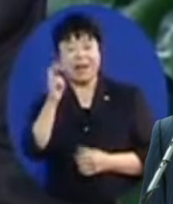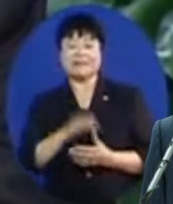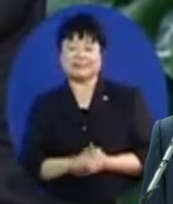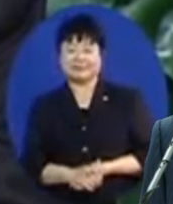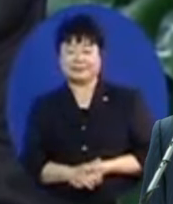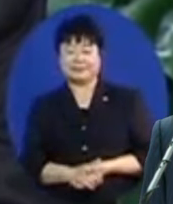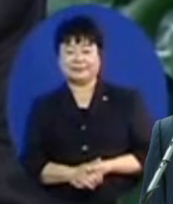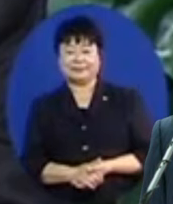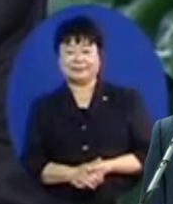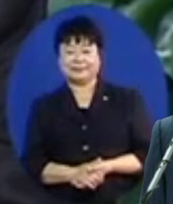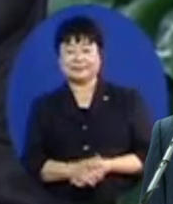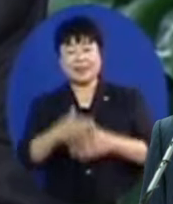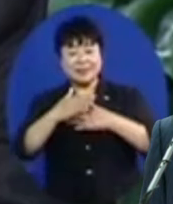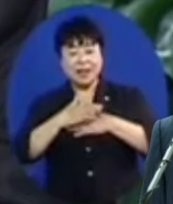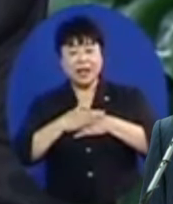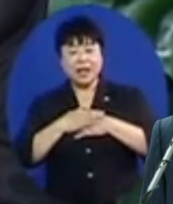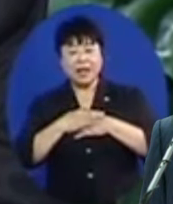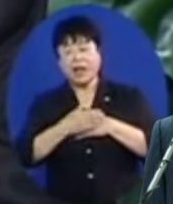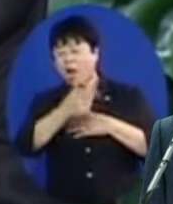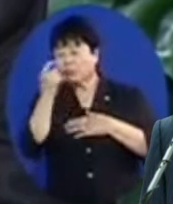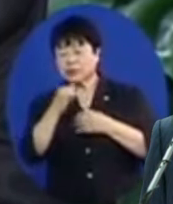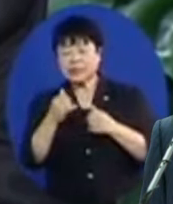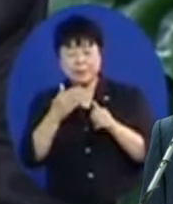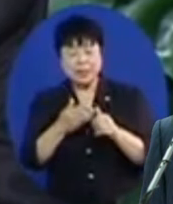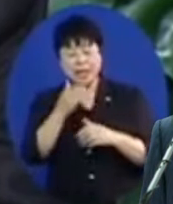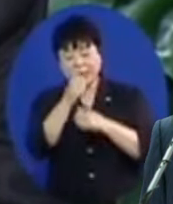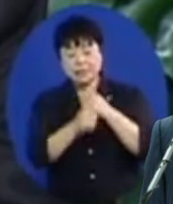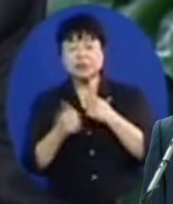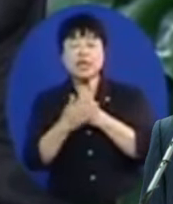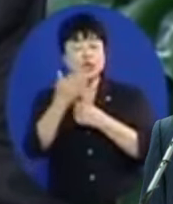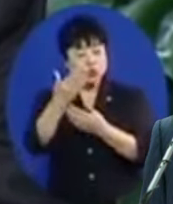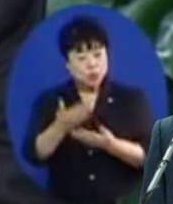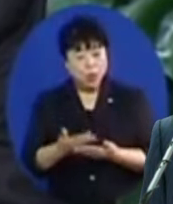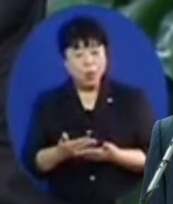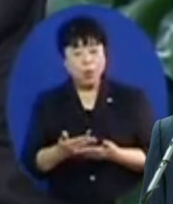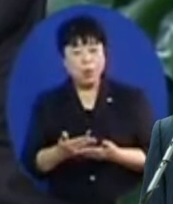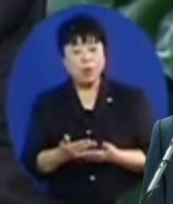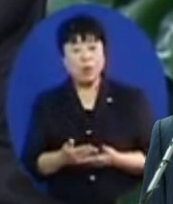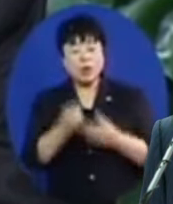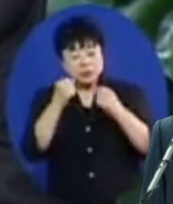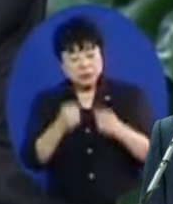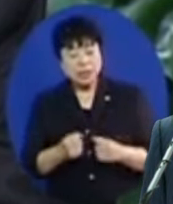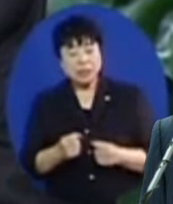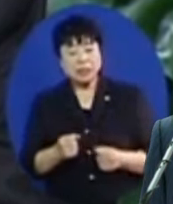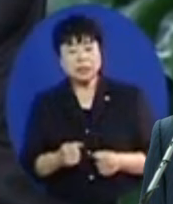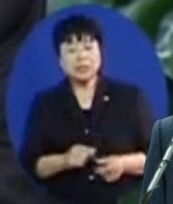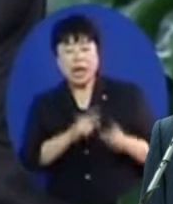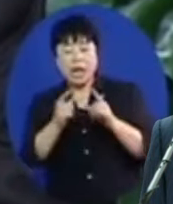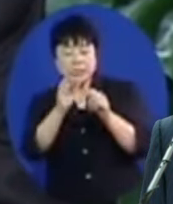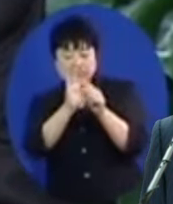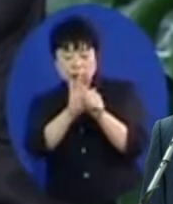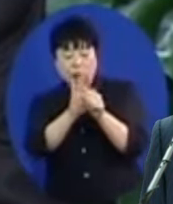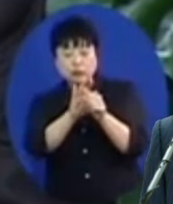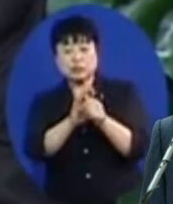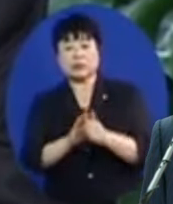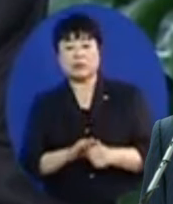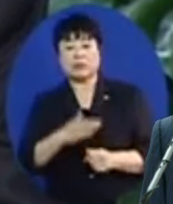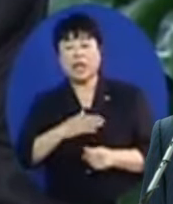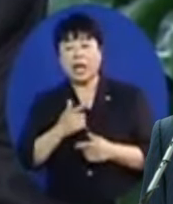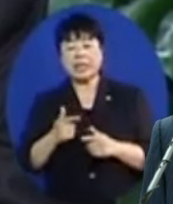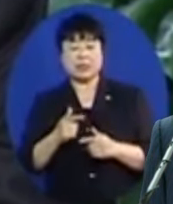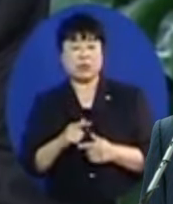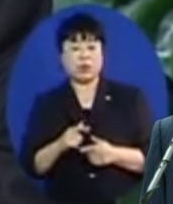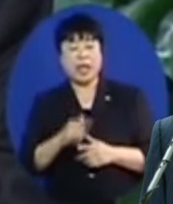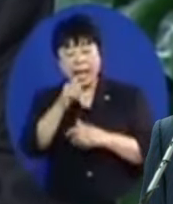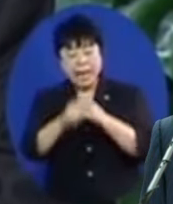것이다. 나같이 못난 사람에게 하나님의 은혜를 주어서 이런 삶을 살 수 있도록 만들어 주셨으니 내가 한 것이